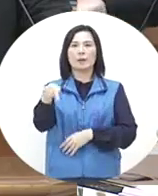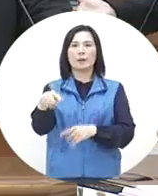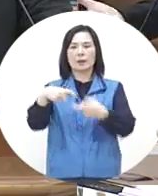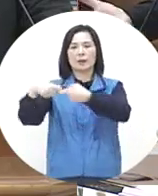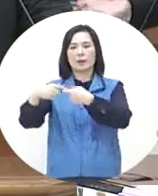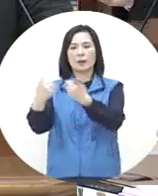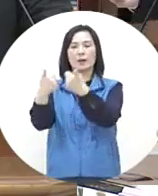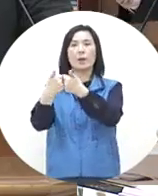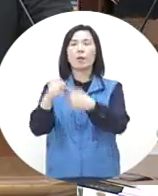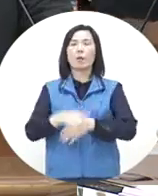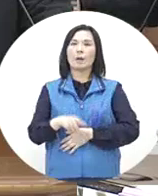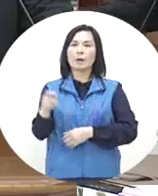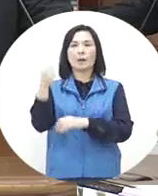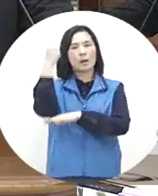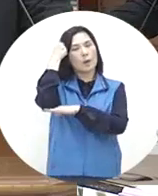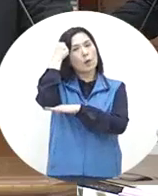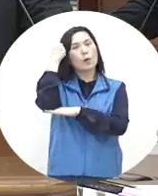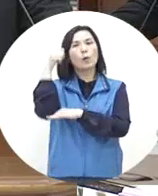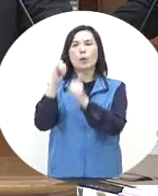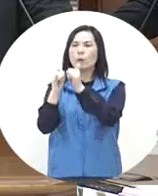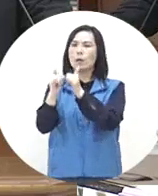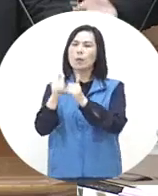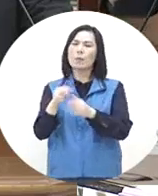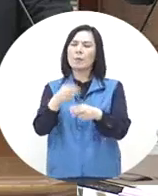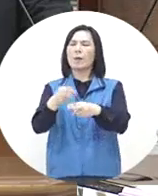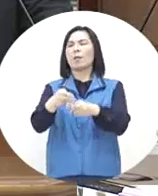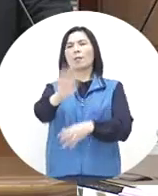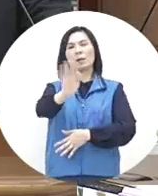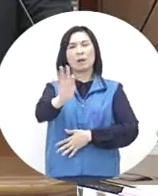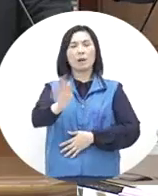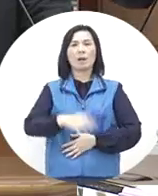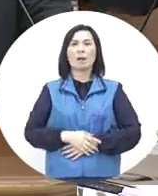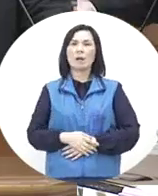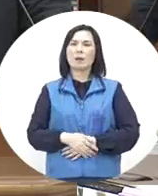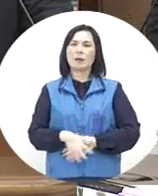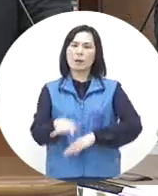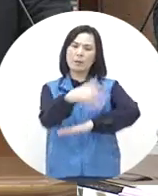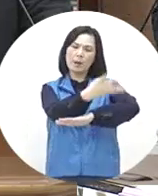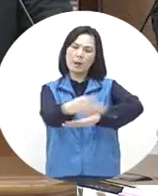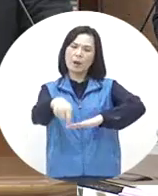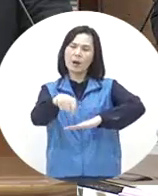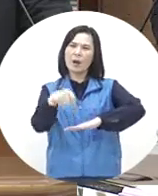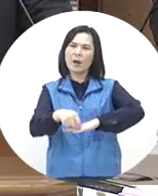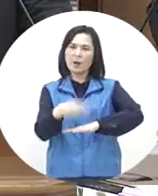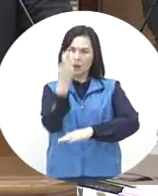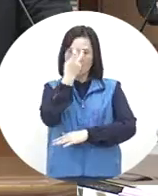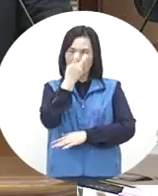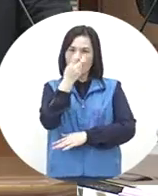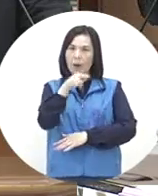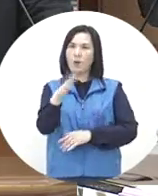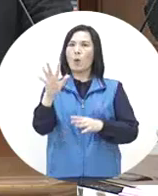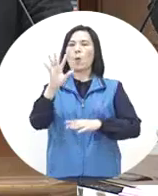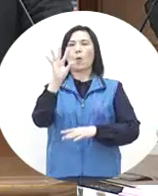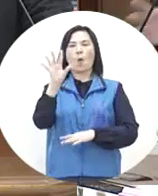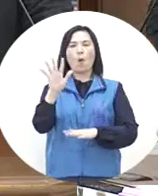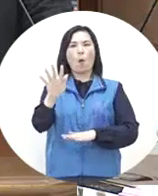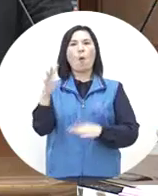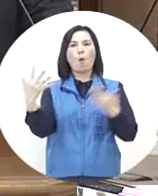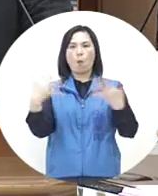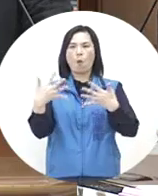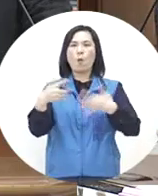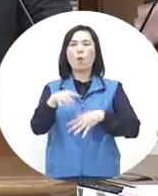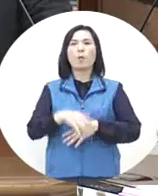居民都讲不相信啦，他们的水质监测里面就有问题嘛，而且非常的臭，恶